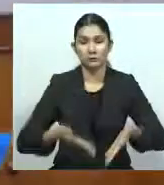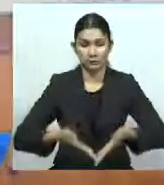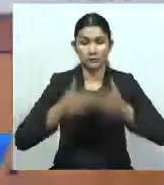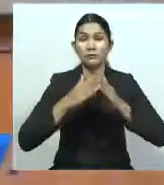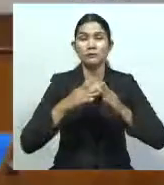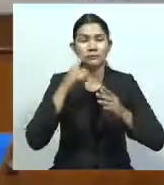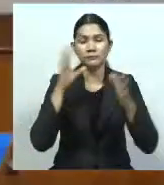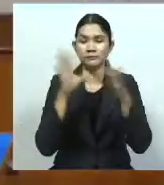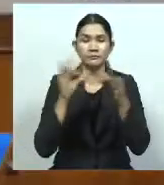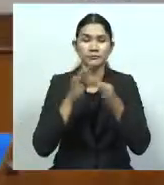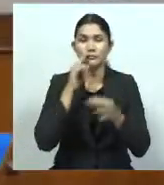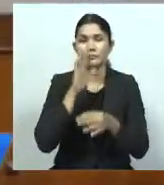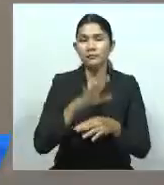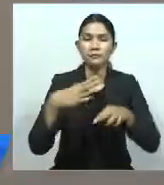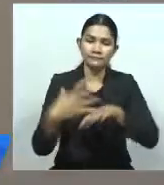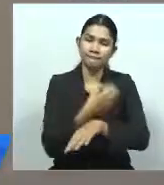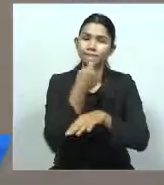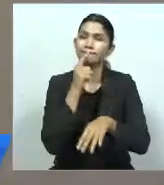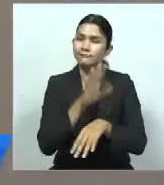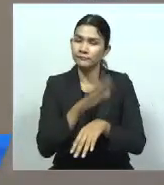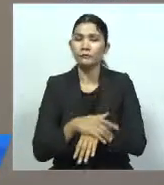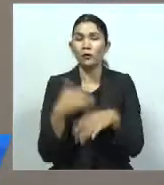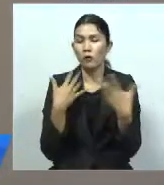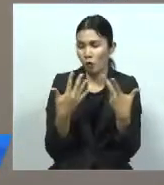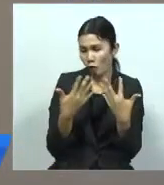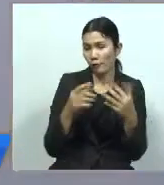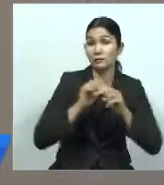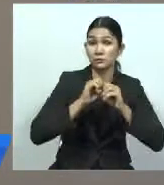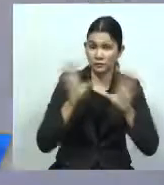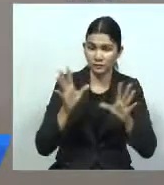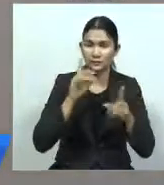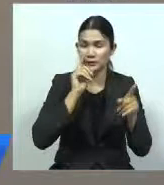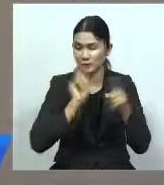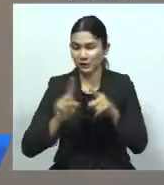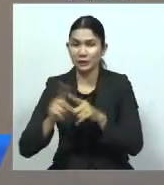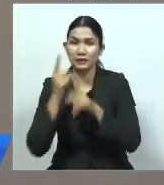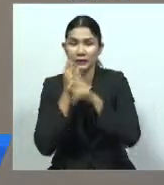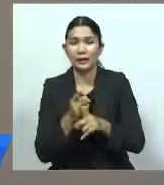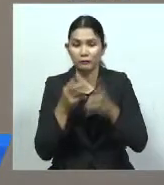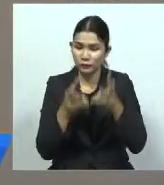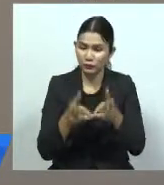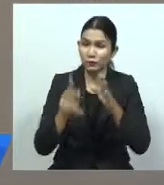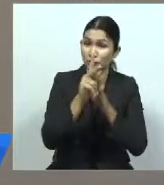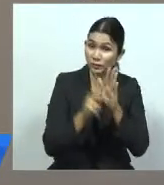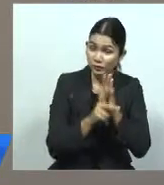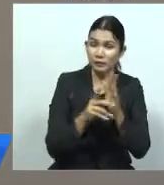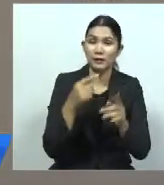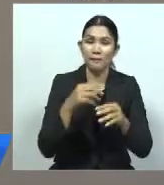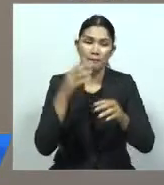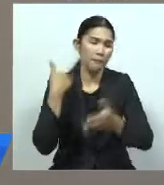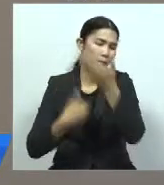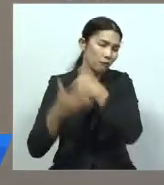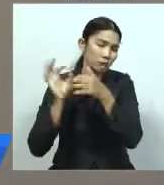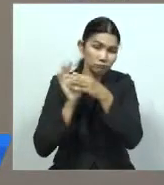าเป็นเรื่องของพรรคการเมืองจึงขอให้รอความชัดเจนทุกอย่างเป็นไปตามขั้นตอนของกฎหมายและธรรมเนียมป